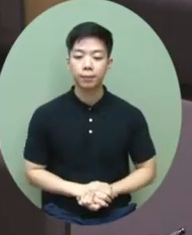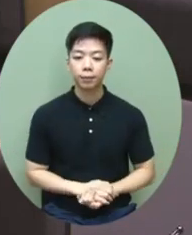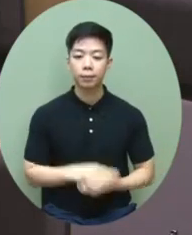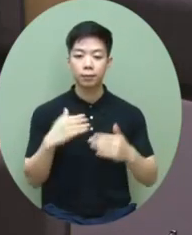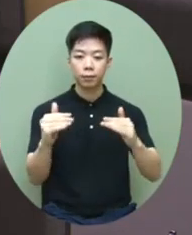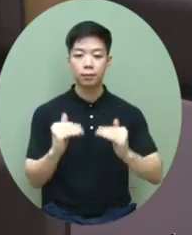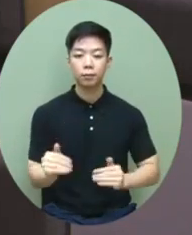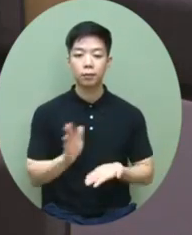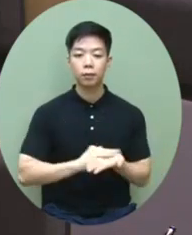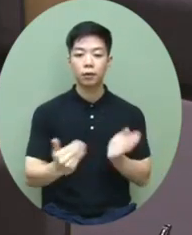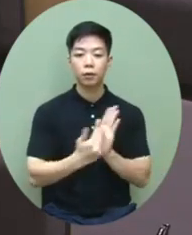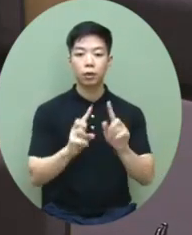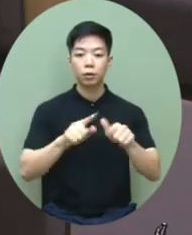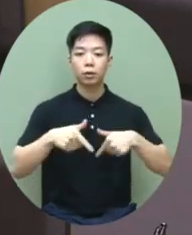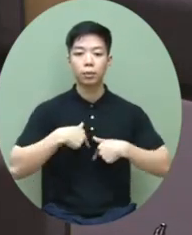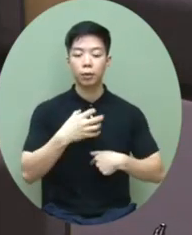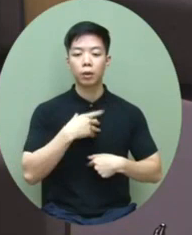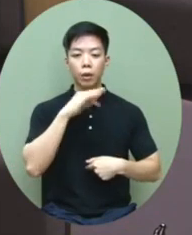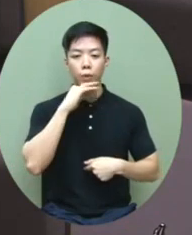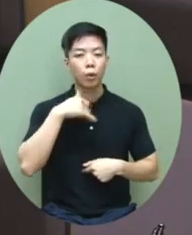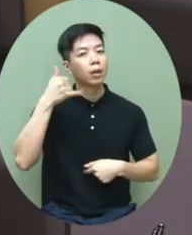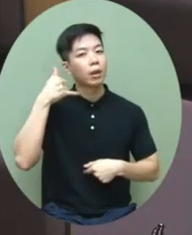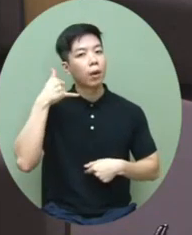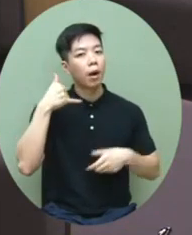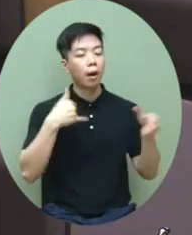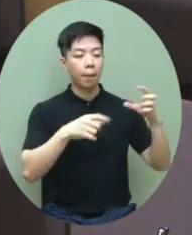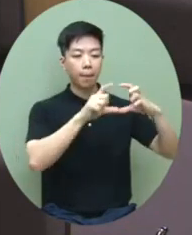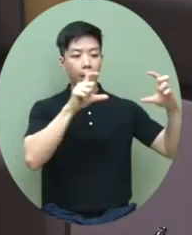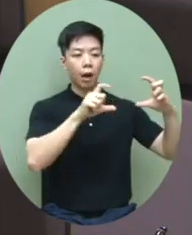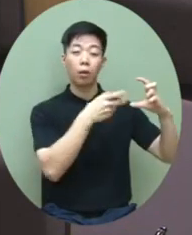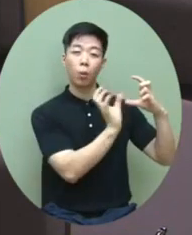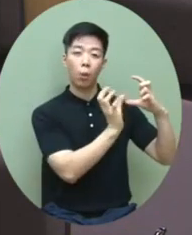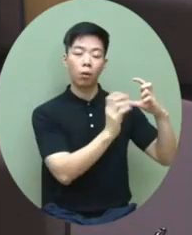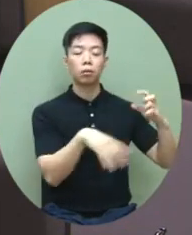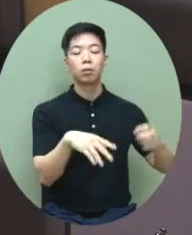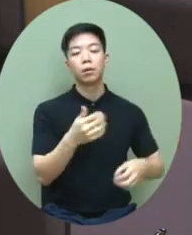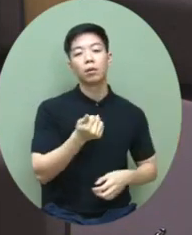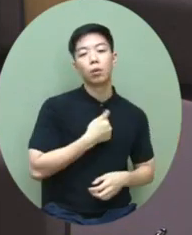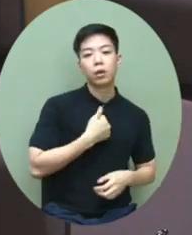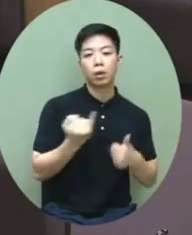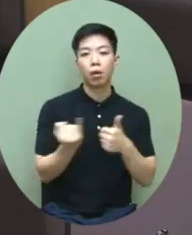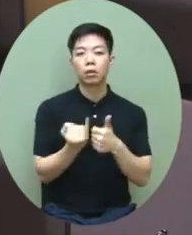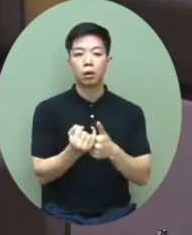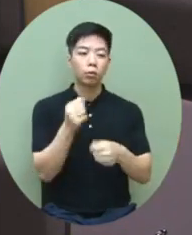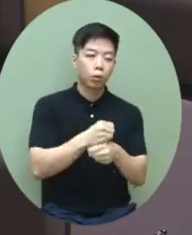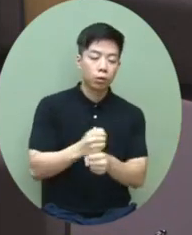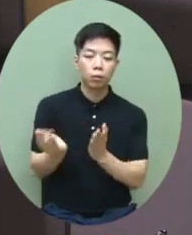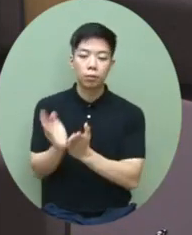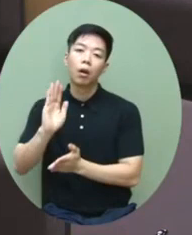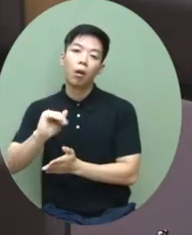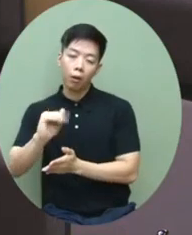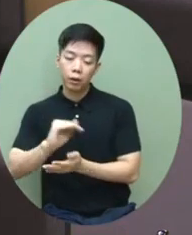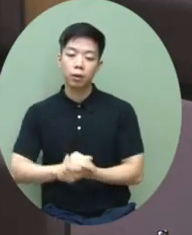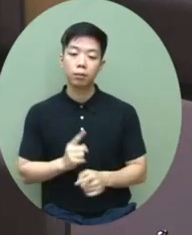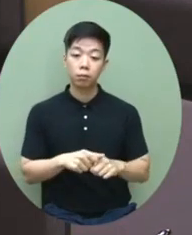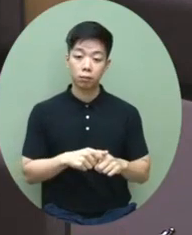即係覺得如果喺皇馬之下，老師同啲學生都可以照翻工翻學嘅話，對於學校嚟講，會唔